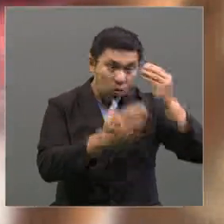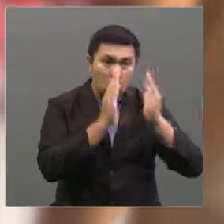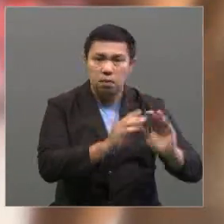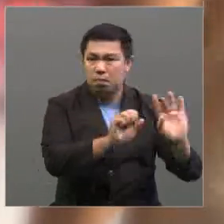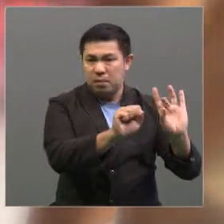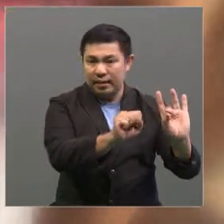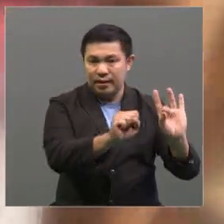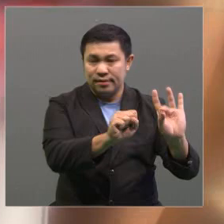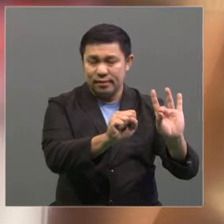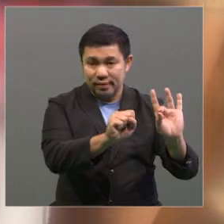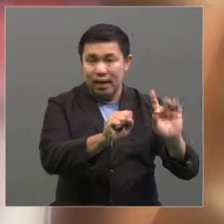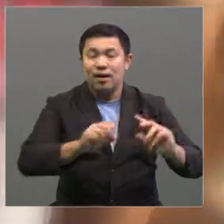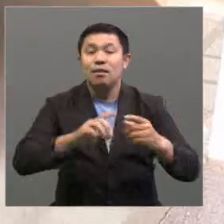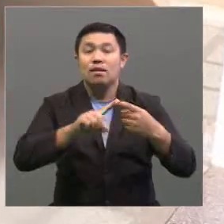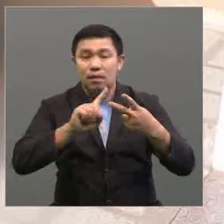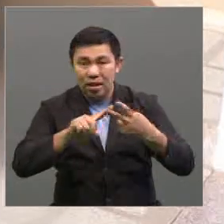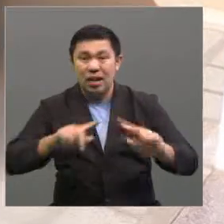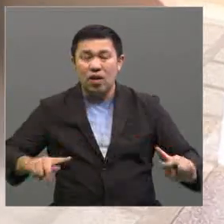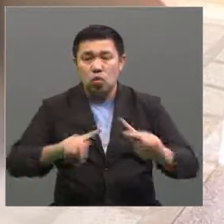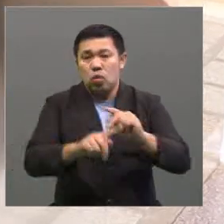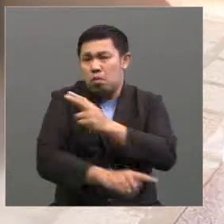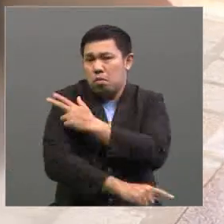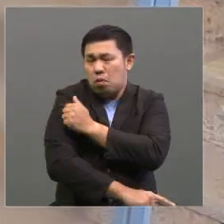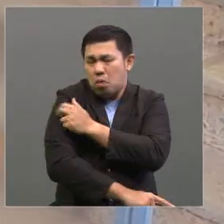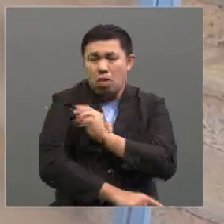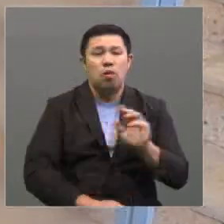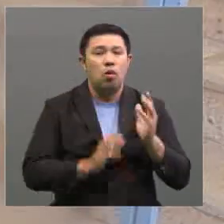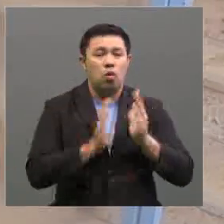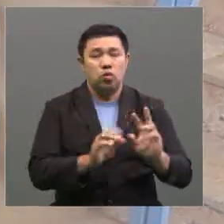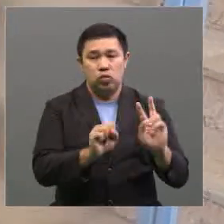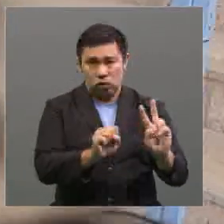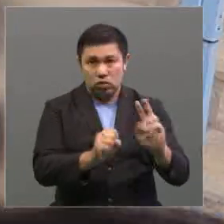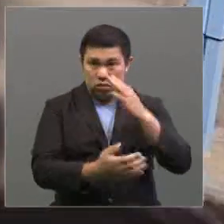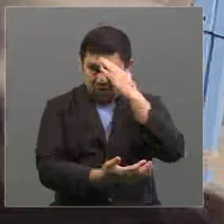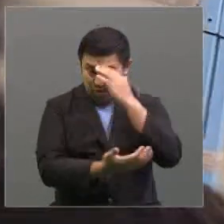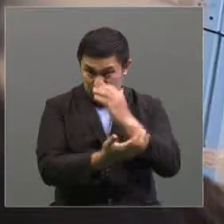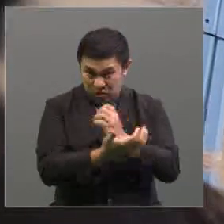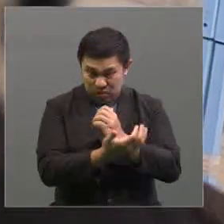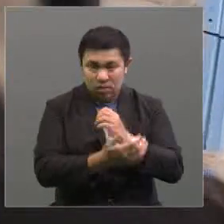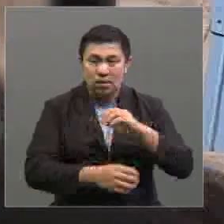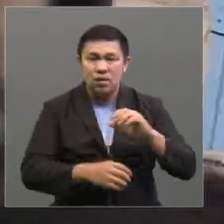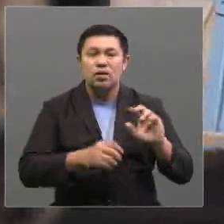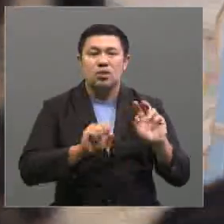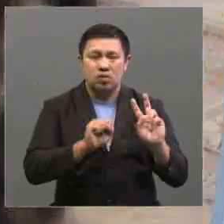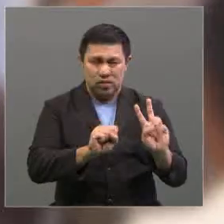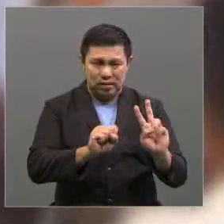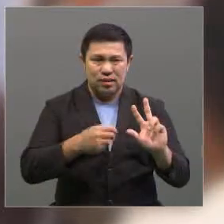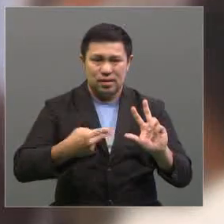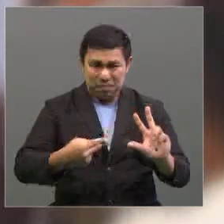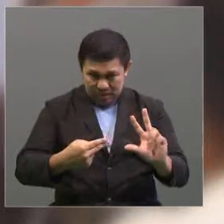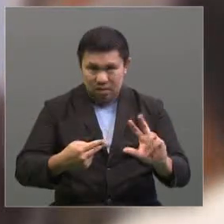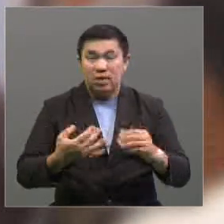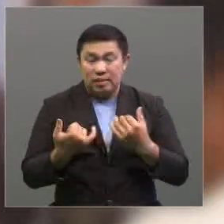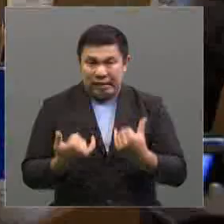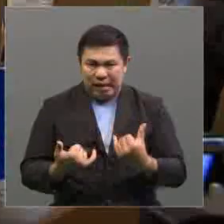800,000คนค่ะมีของกระทรวงสาธารณสุข 200,000กว่าคนนะคะตำรวจ 230,000คนนะฮะแล้วก็การ